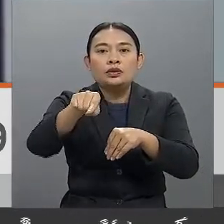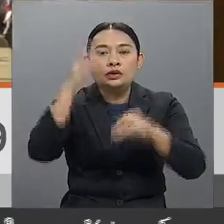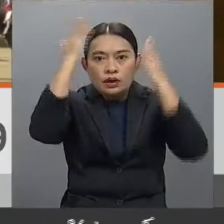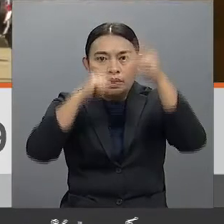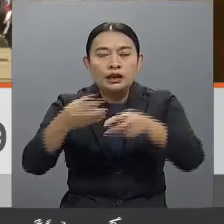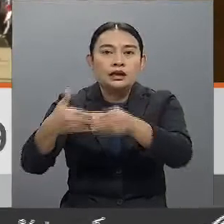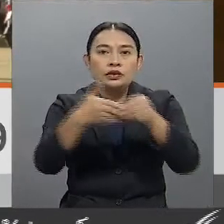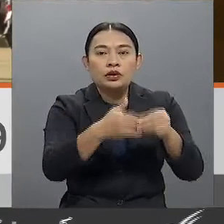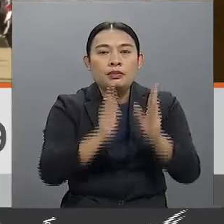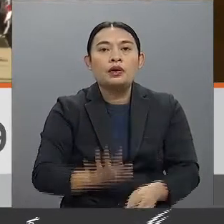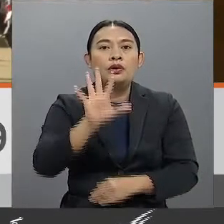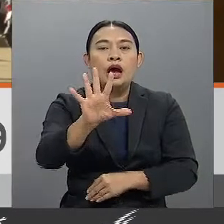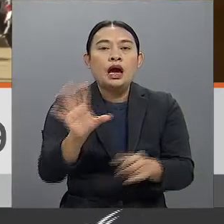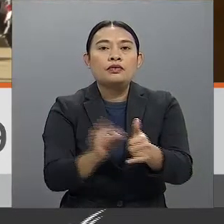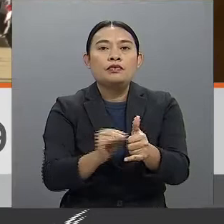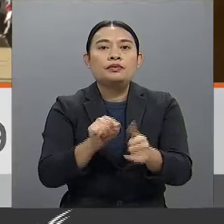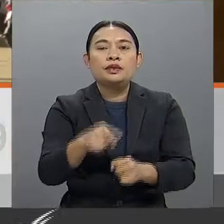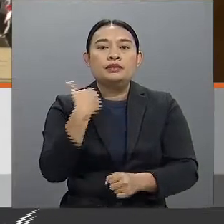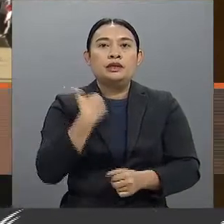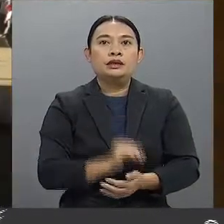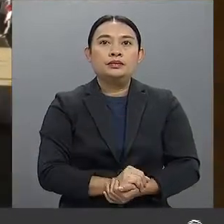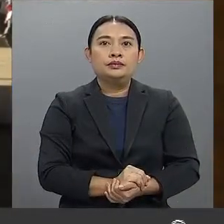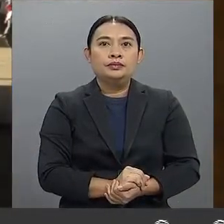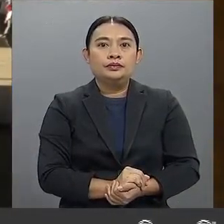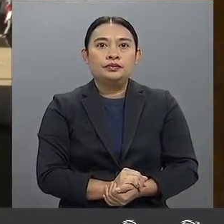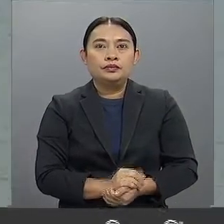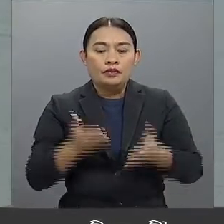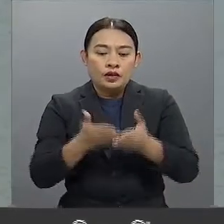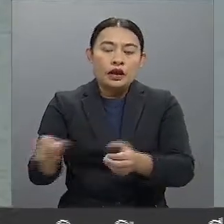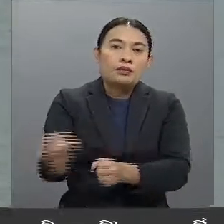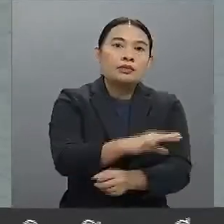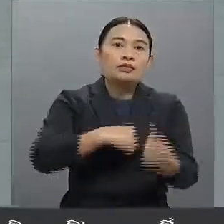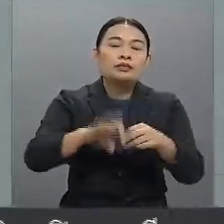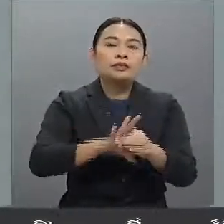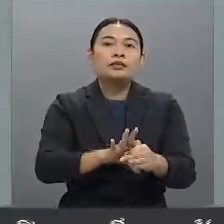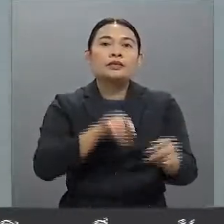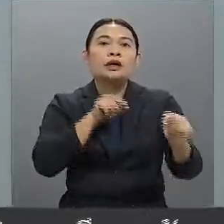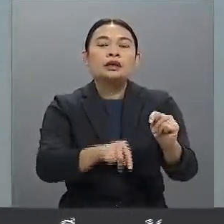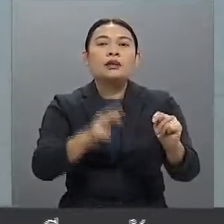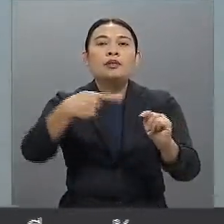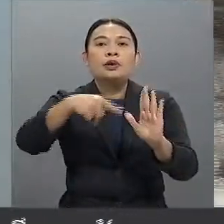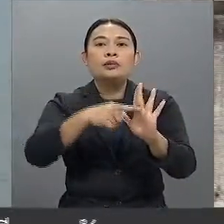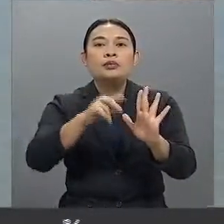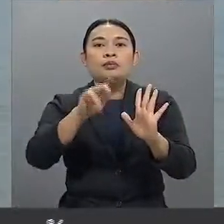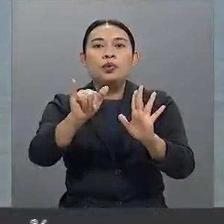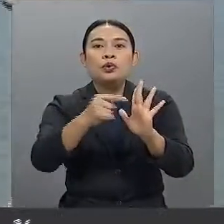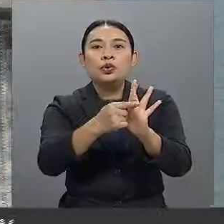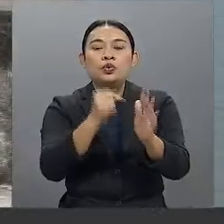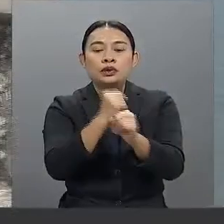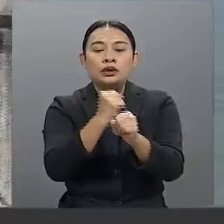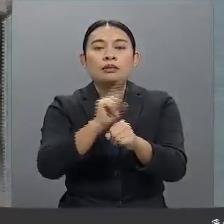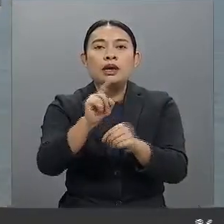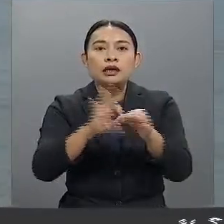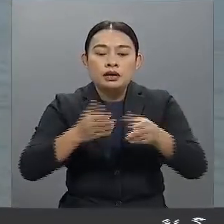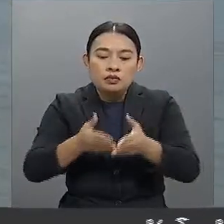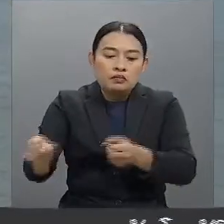คนคณะที่เช้าประ sweeter premiere กาบปูยูตMer Podcast ออเมองสตูนที่ยึดอาชีพทำประโมงบริเวณมาน้้ำไทยมา